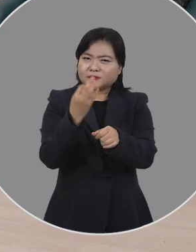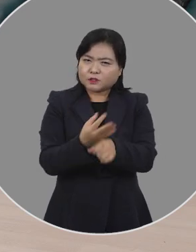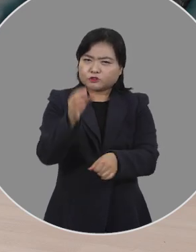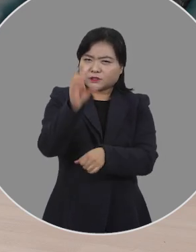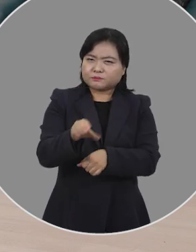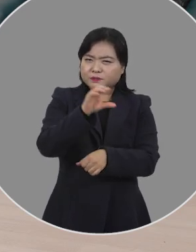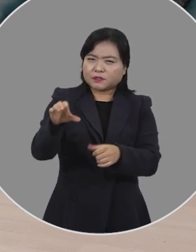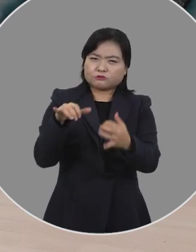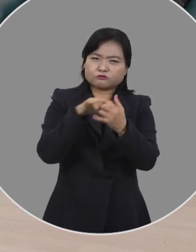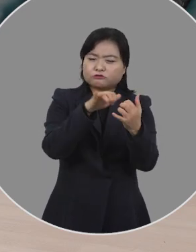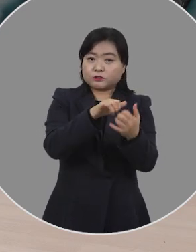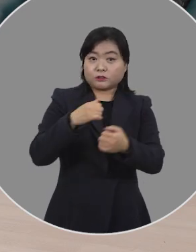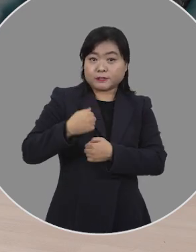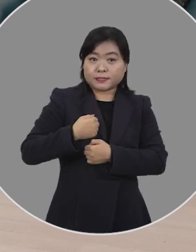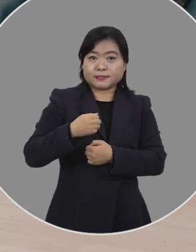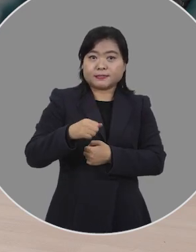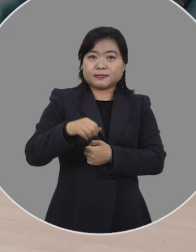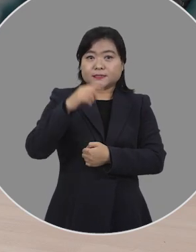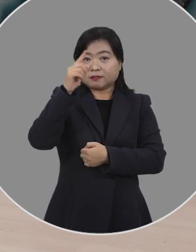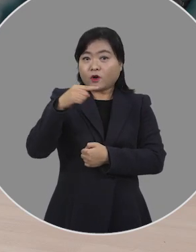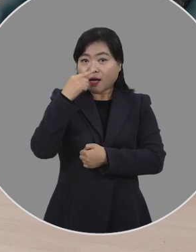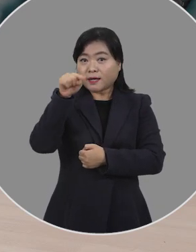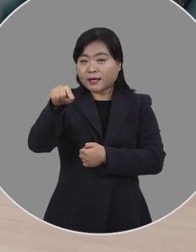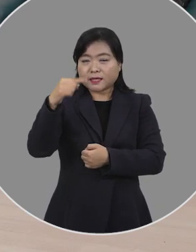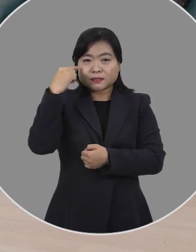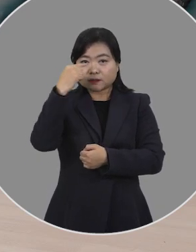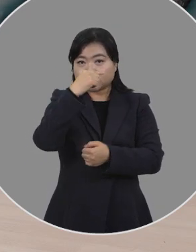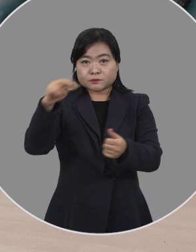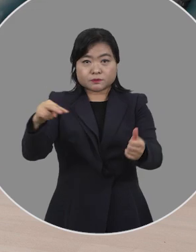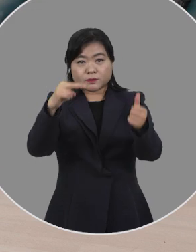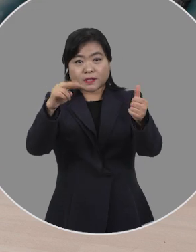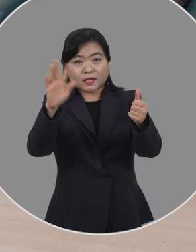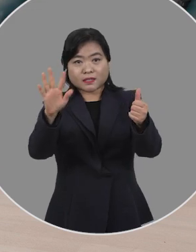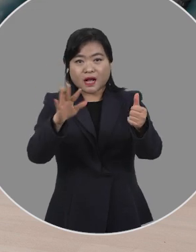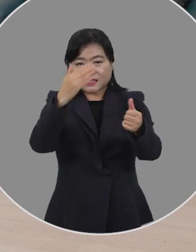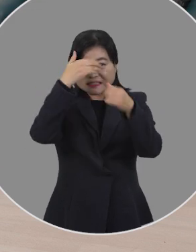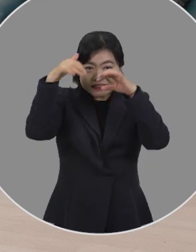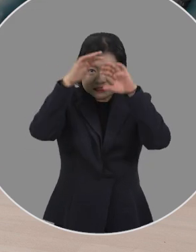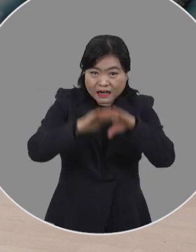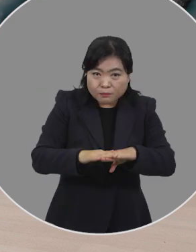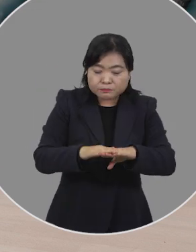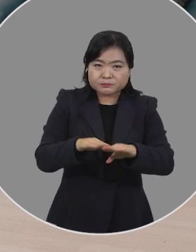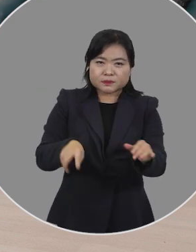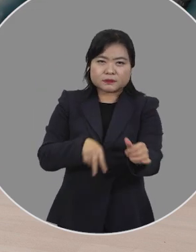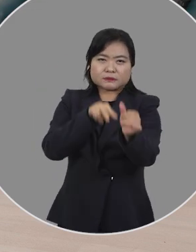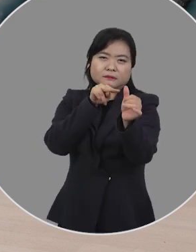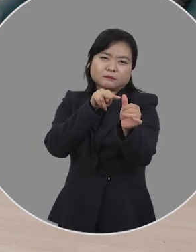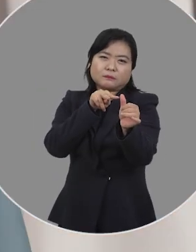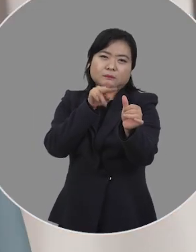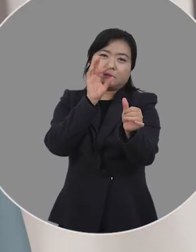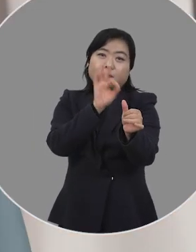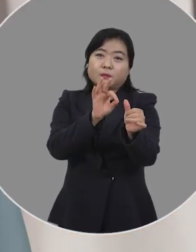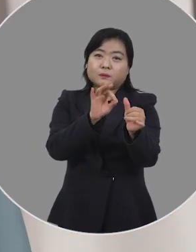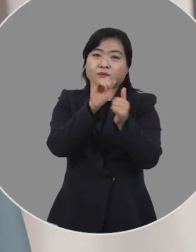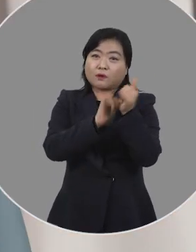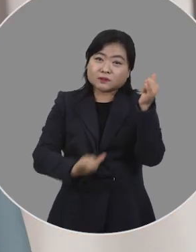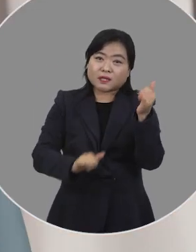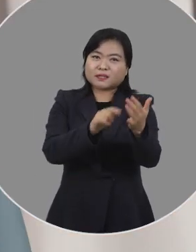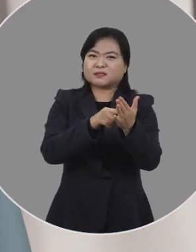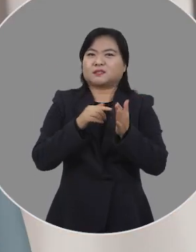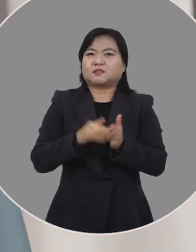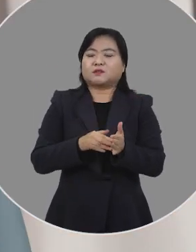단순히 십자군 전쟁을 서구의 시각으로만 바라보는 것이 아니라 이슬람의 시각에서 바라보면 많은 역사가 등장했어요. 그들이